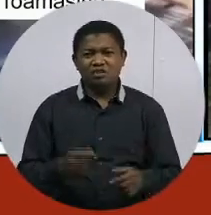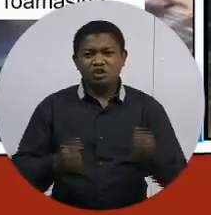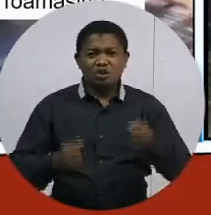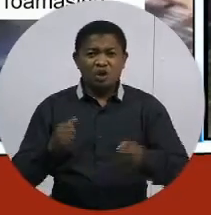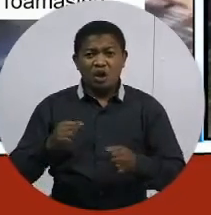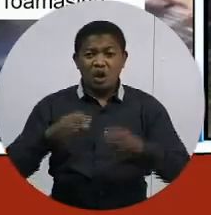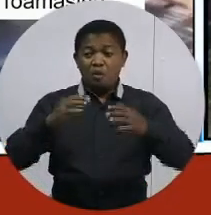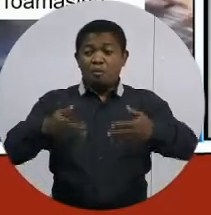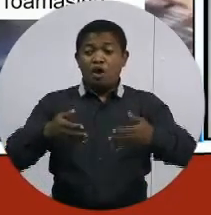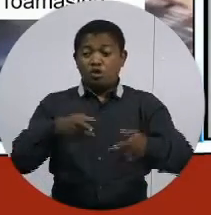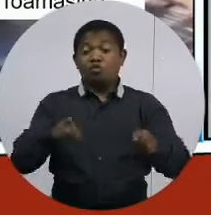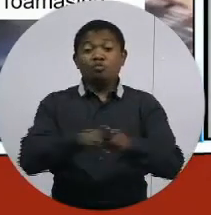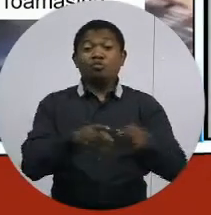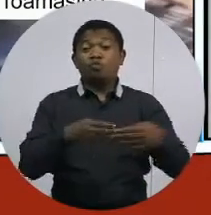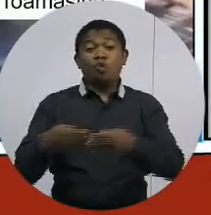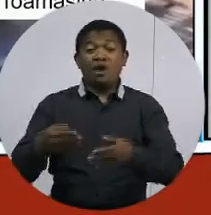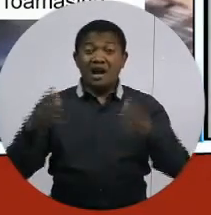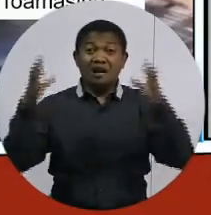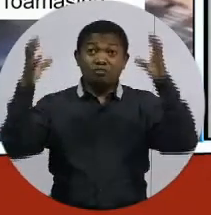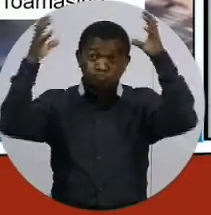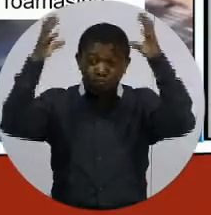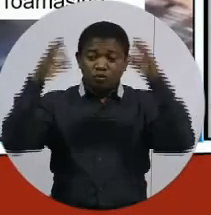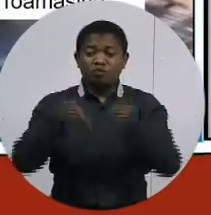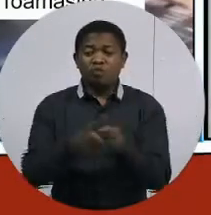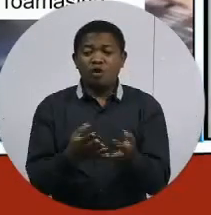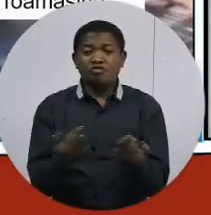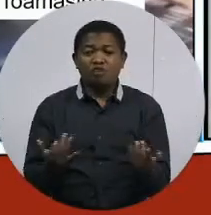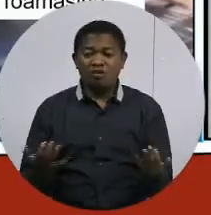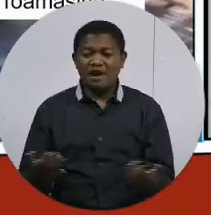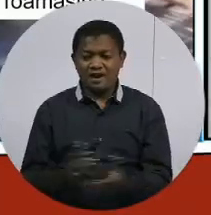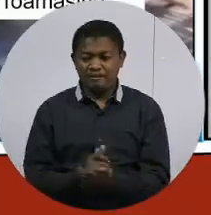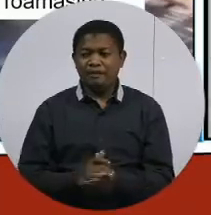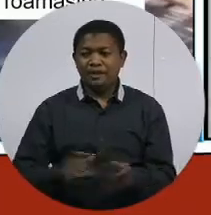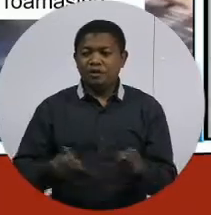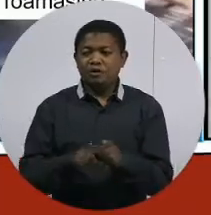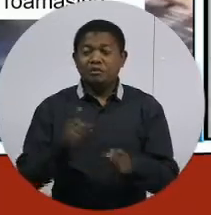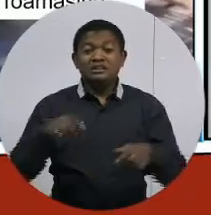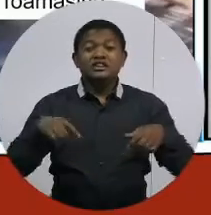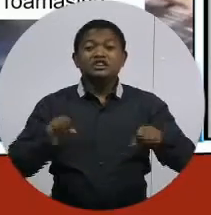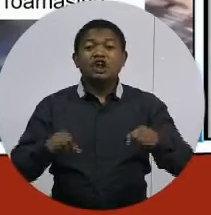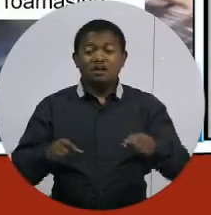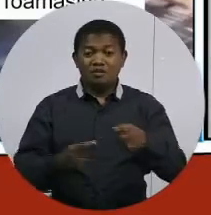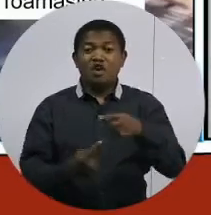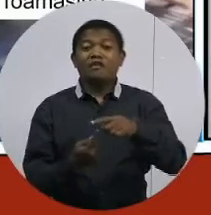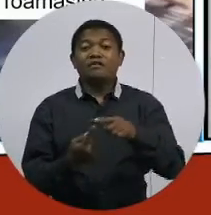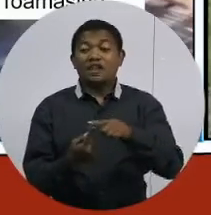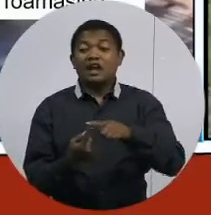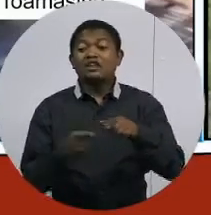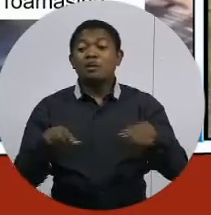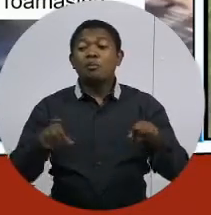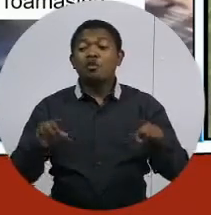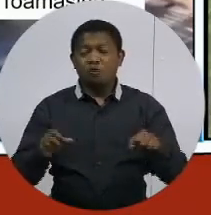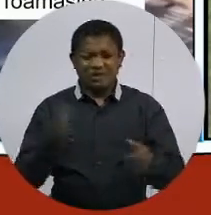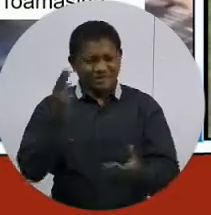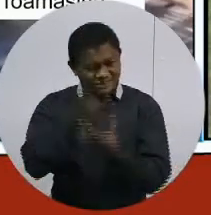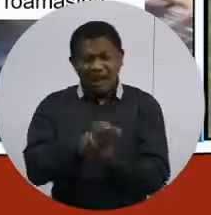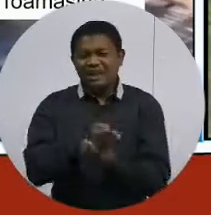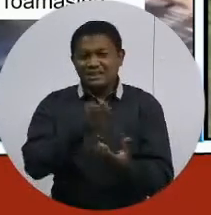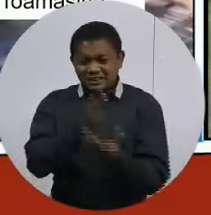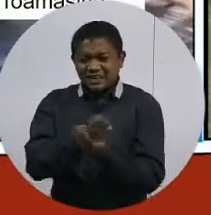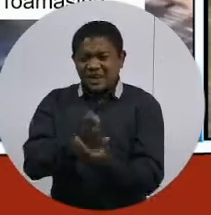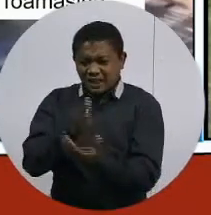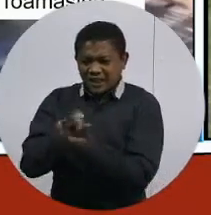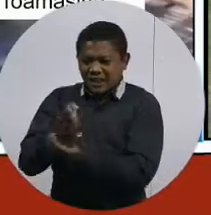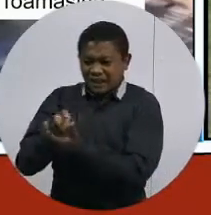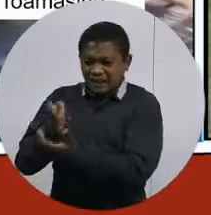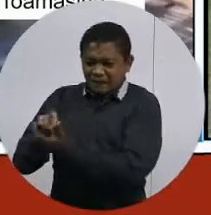tamin'nyity fidinana ifotony ity fa maro ireo taxi moto miasa amin'ny lalam-pirenena faharoa iny. Sarina avokoa izany tamin'ny fidinana tampoka nataon'ireto